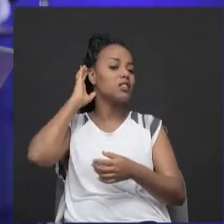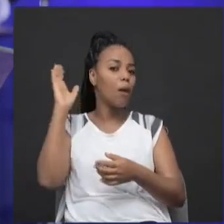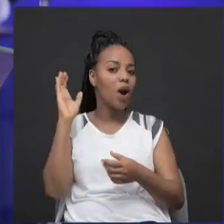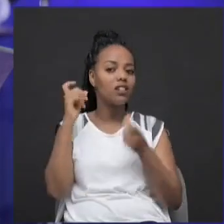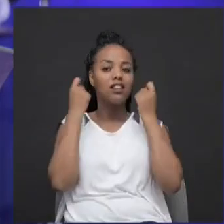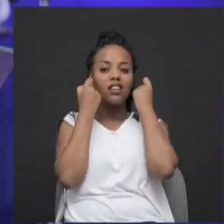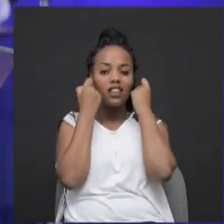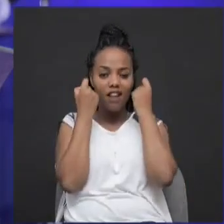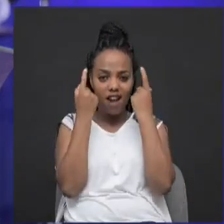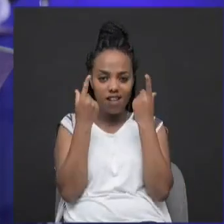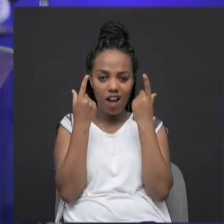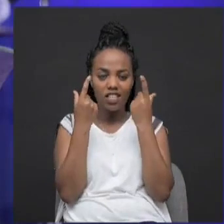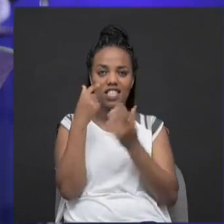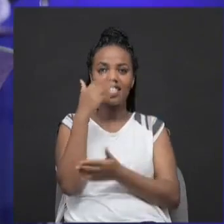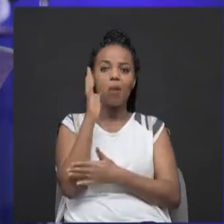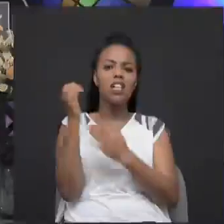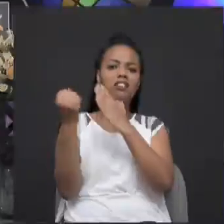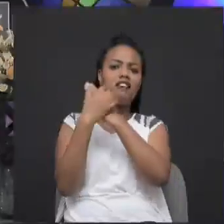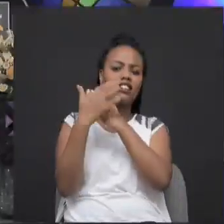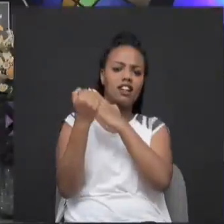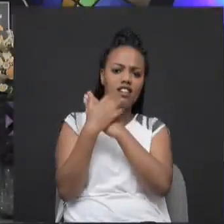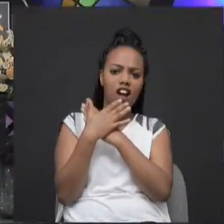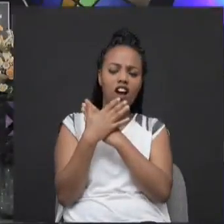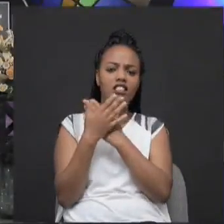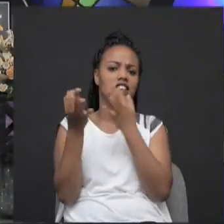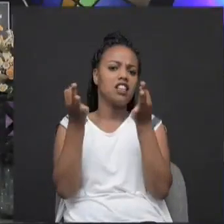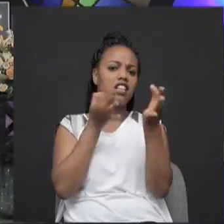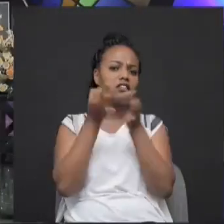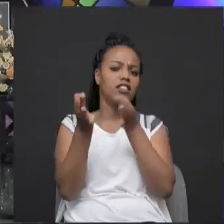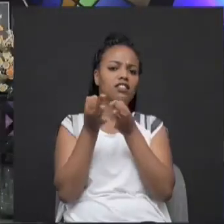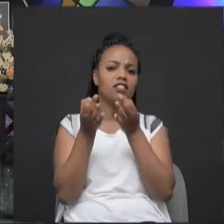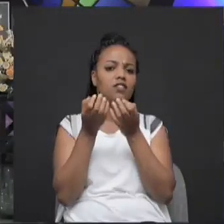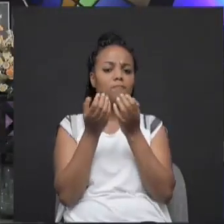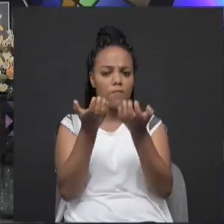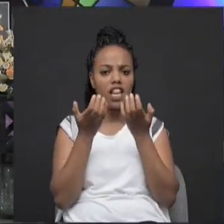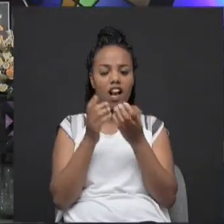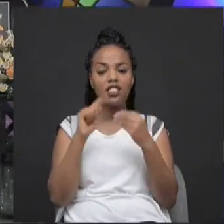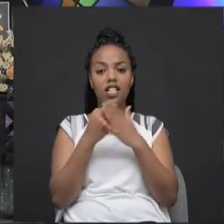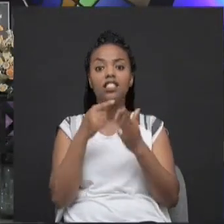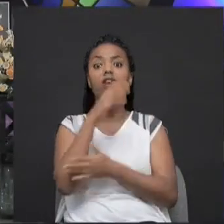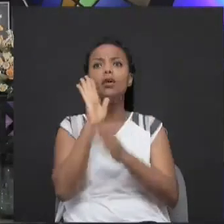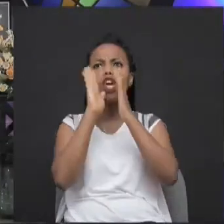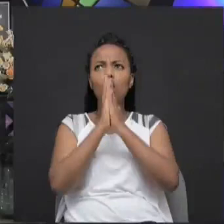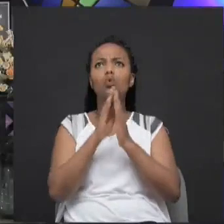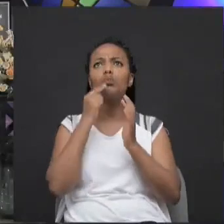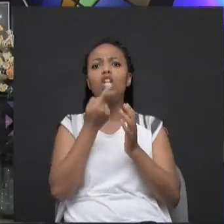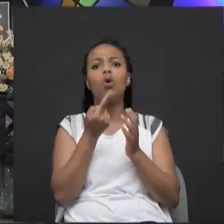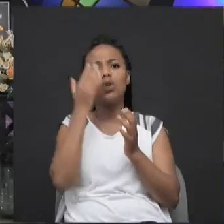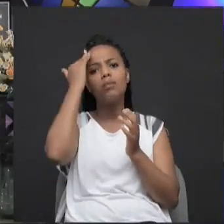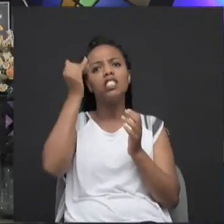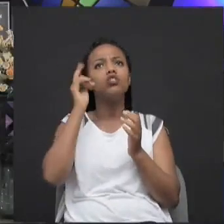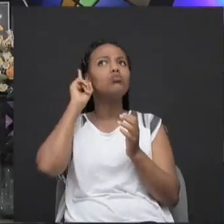ሊረዳን እግዚአብሔር ሊያስረዳን እግዚአብሔር ሊሰማን ይፈልጋል ለዚህ ቆኑ ጸልዩ የሚለው እኮ እግዚአብሔር ሊሰማን ስለሚፈልግ